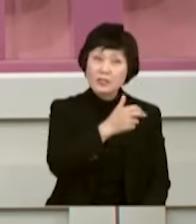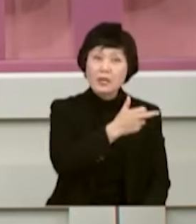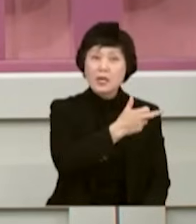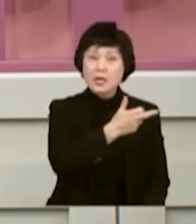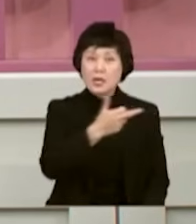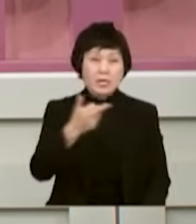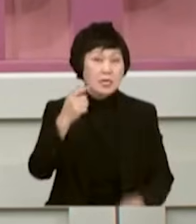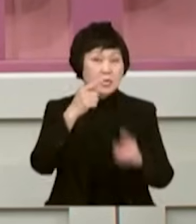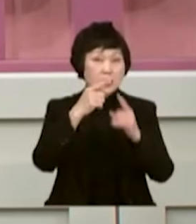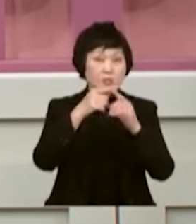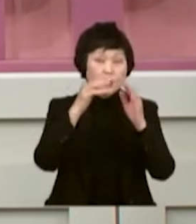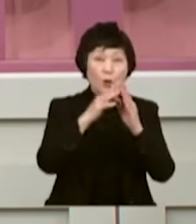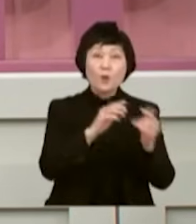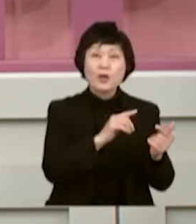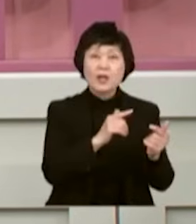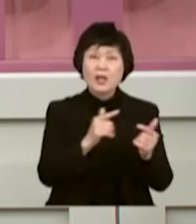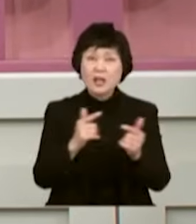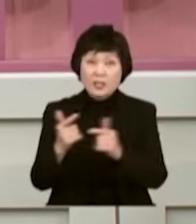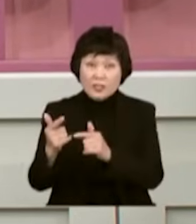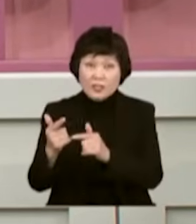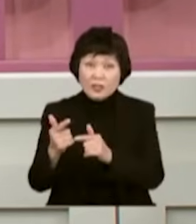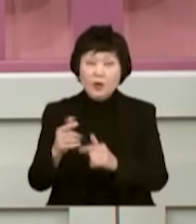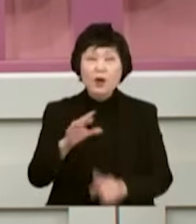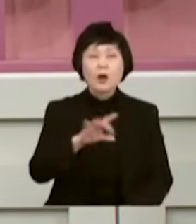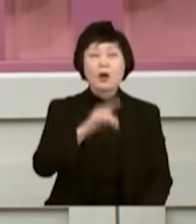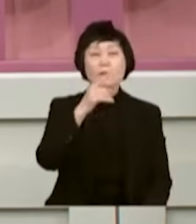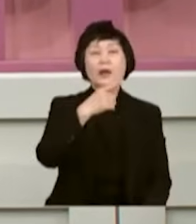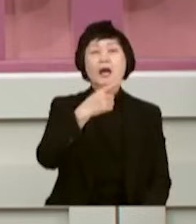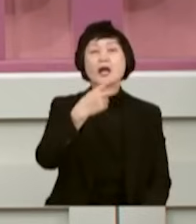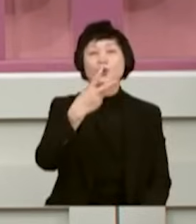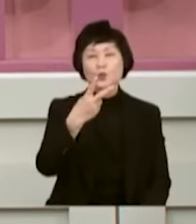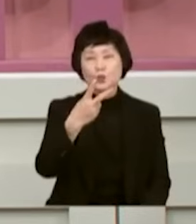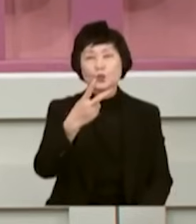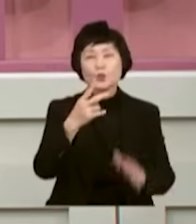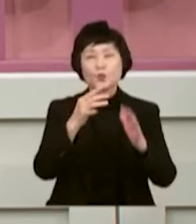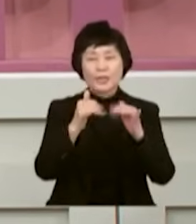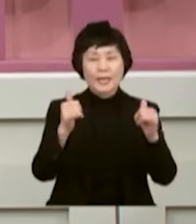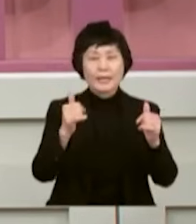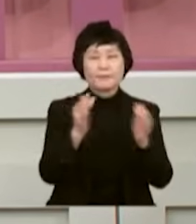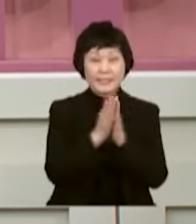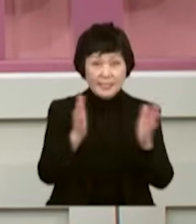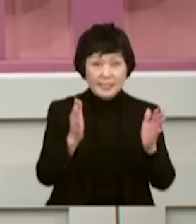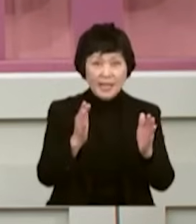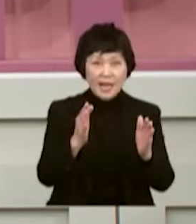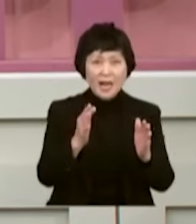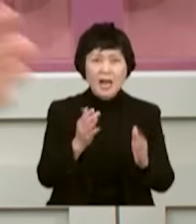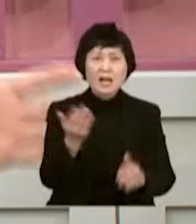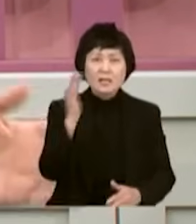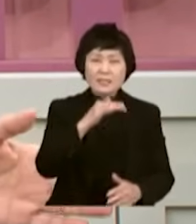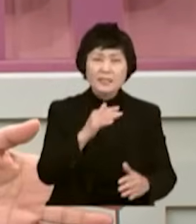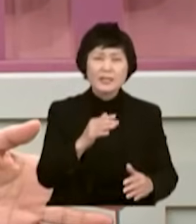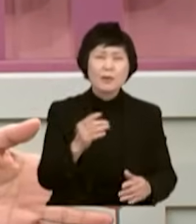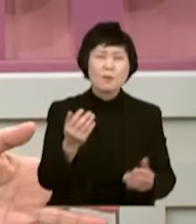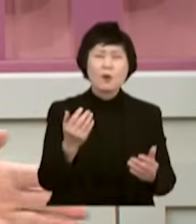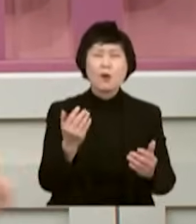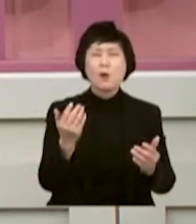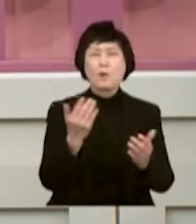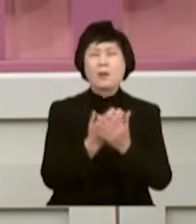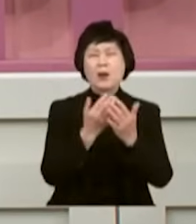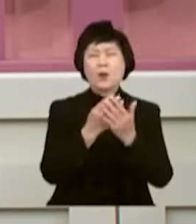처음에는 한두 명으로 시작을 했는데 네. 해도 안 될 때가 있어요. 안 될 때 포기하시는 분도